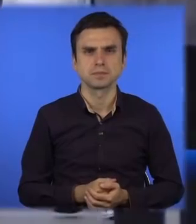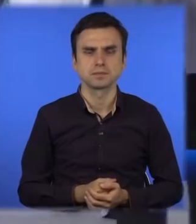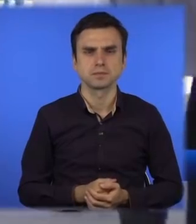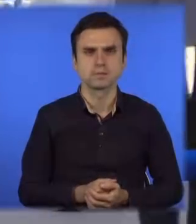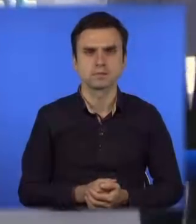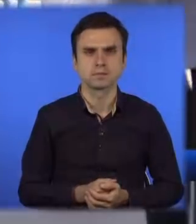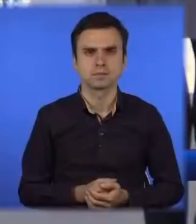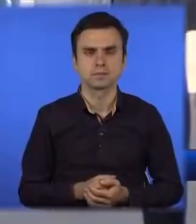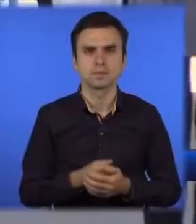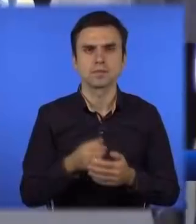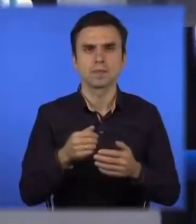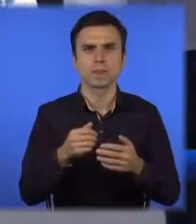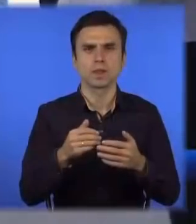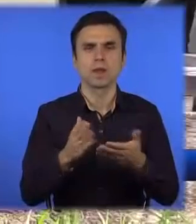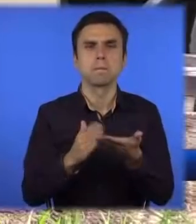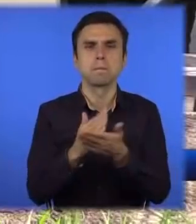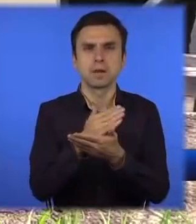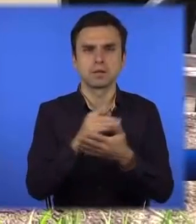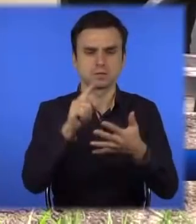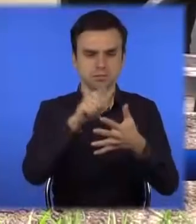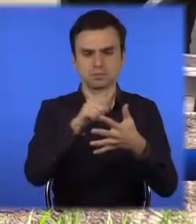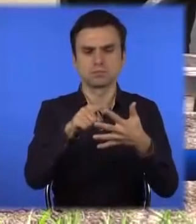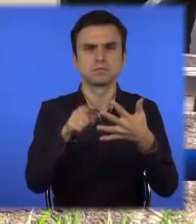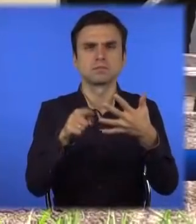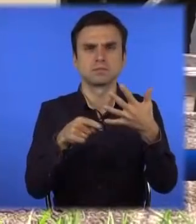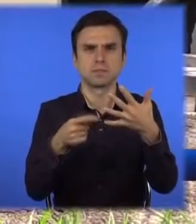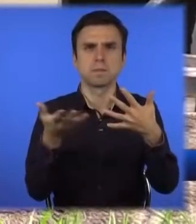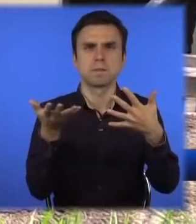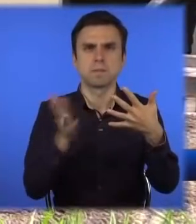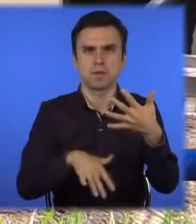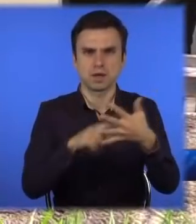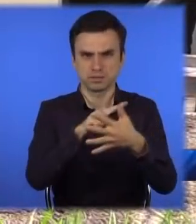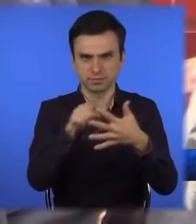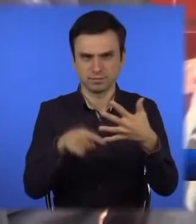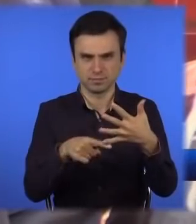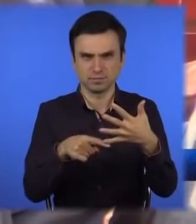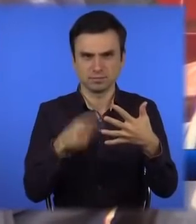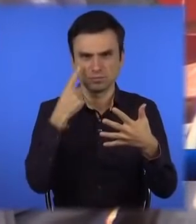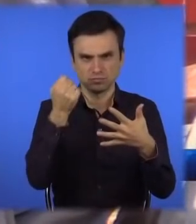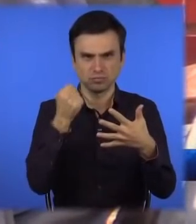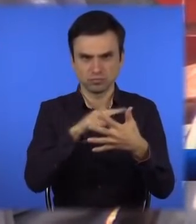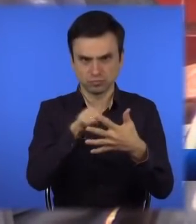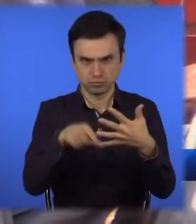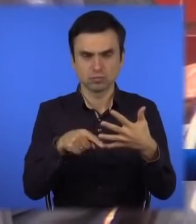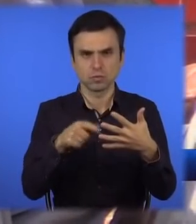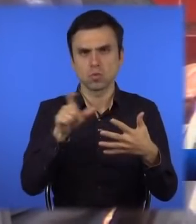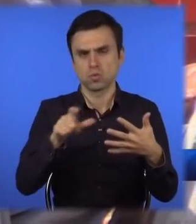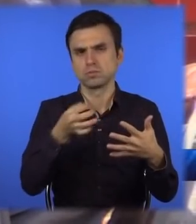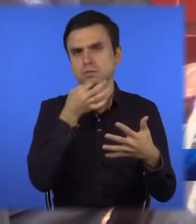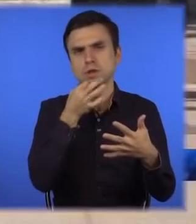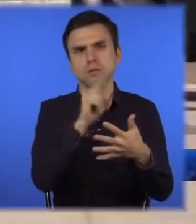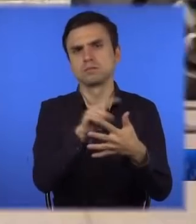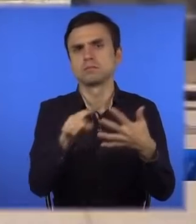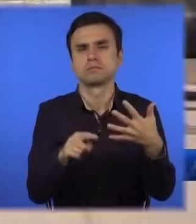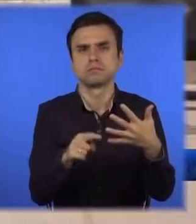Анкетування на вулицях міста у липні та серпні провели представники Центру політичної аналітики. Кажуть, дослідження було повністю анонімним, окрім